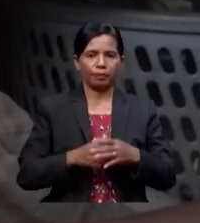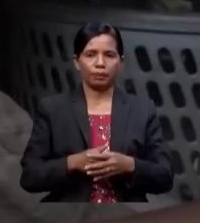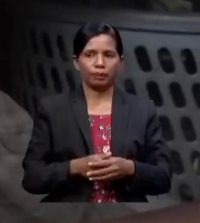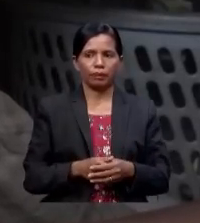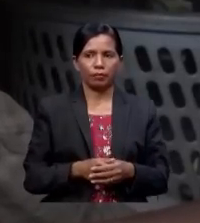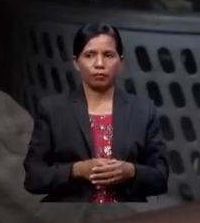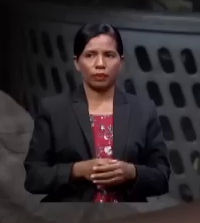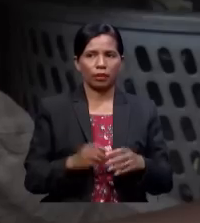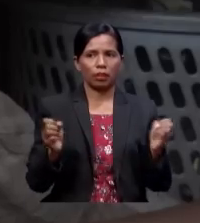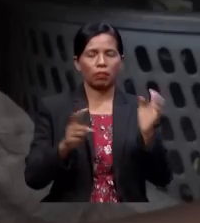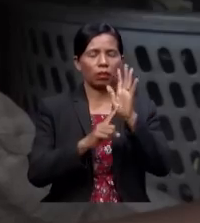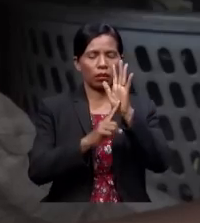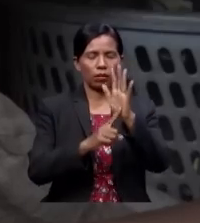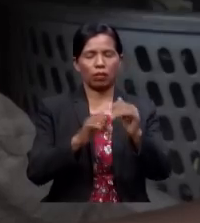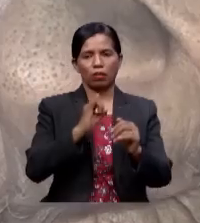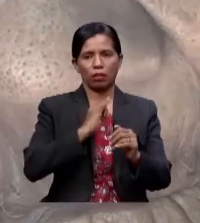Non mai fu a tenere tanto.